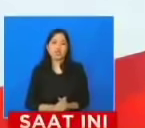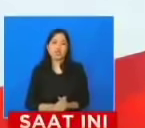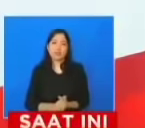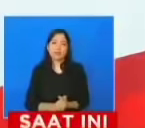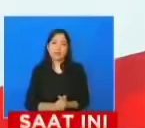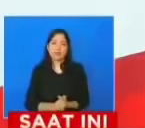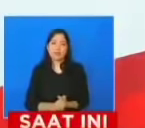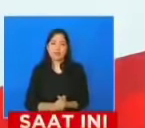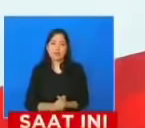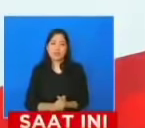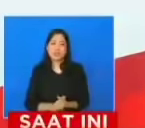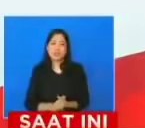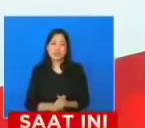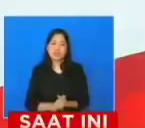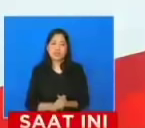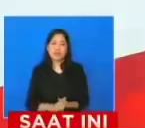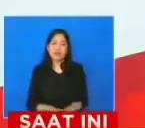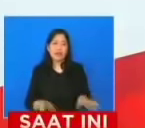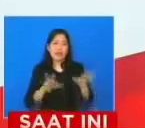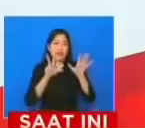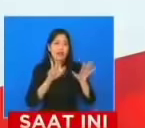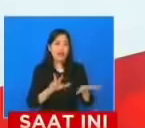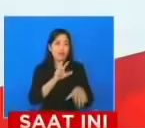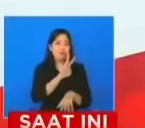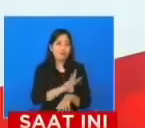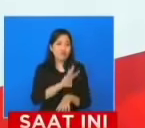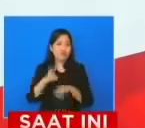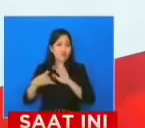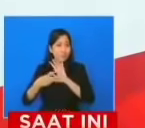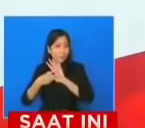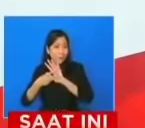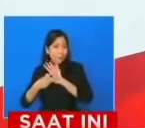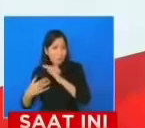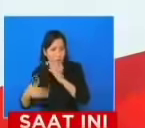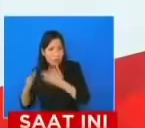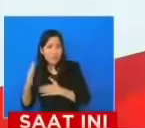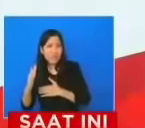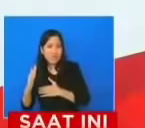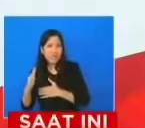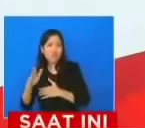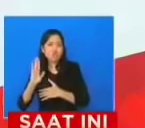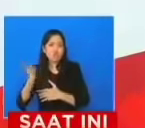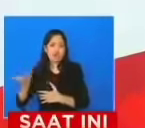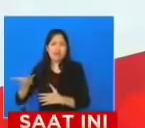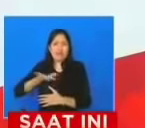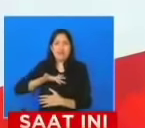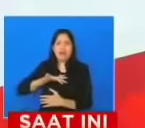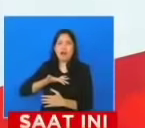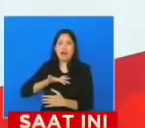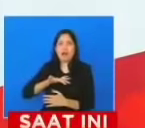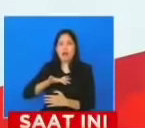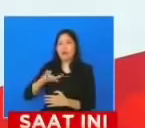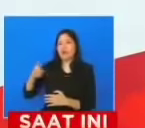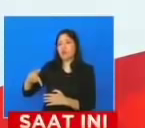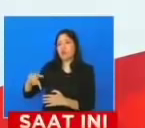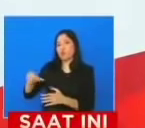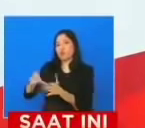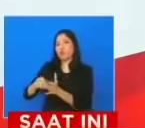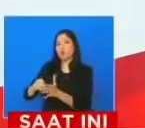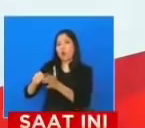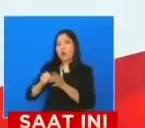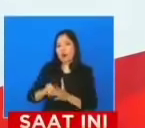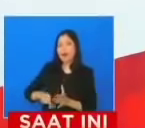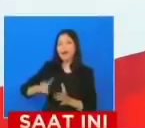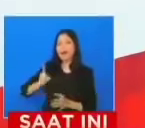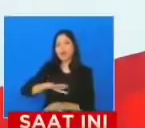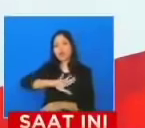Bahkan sudah lebih dari 83 miliar rupiah telah diterima yang merupakan